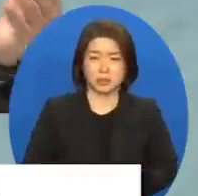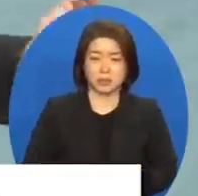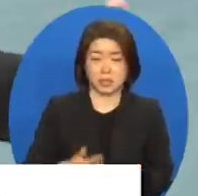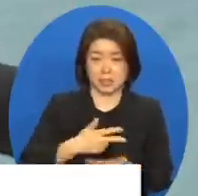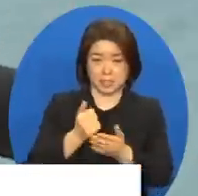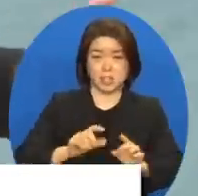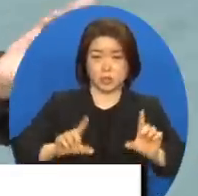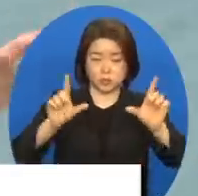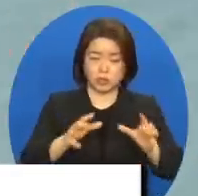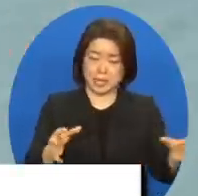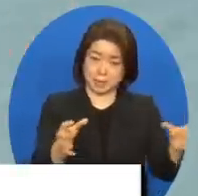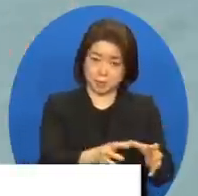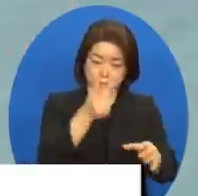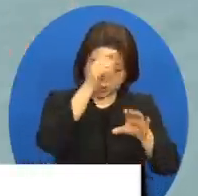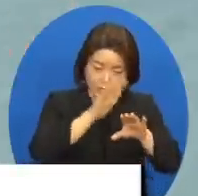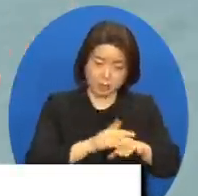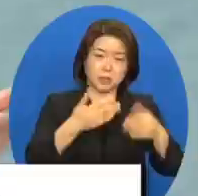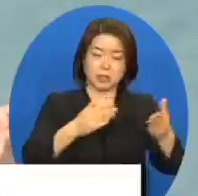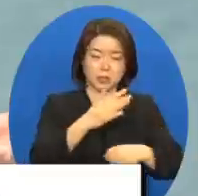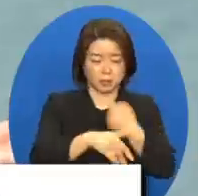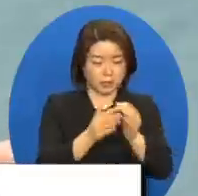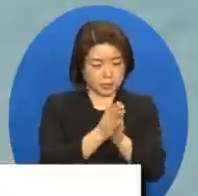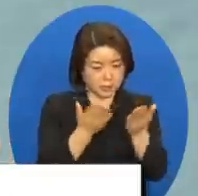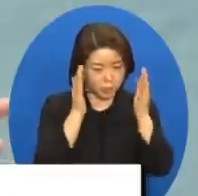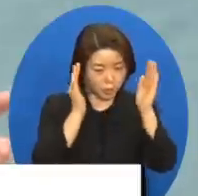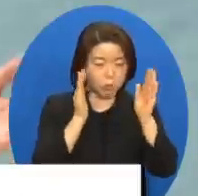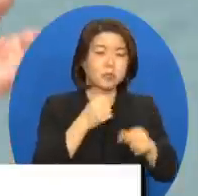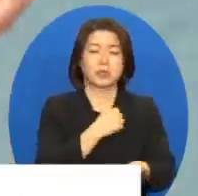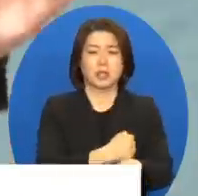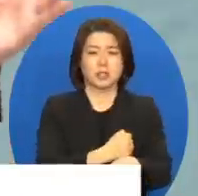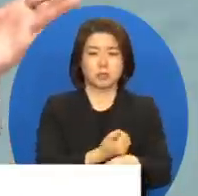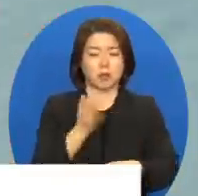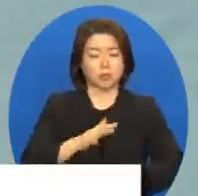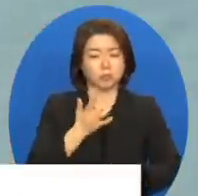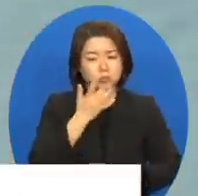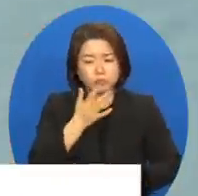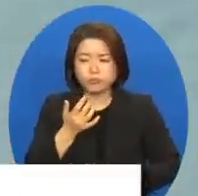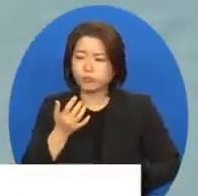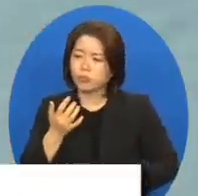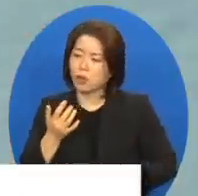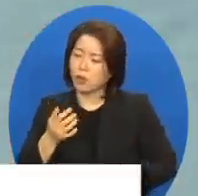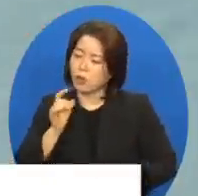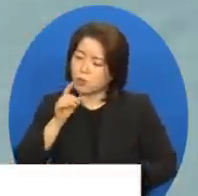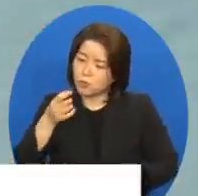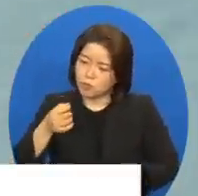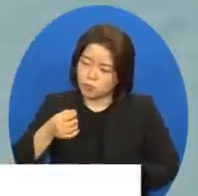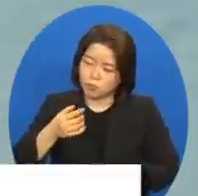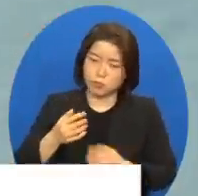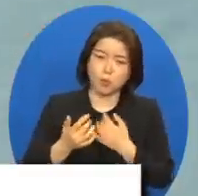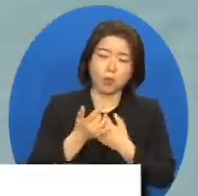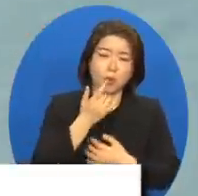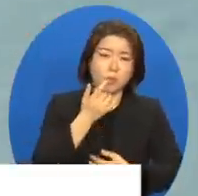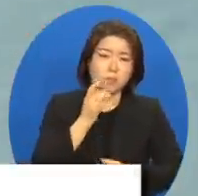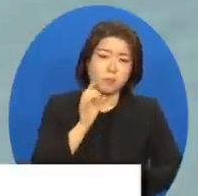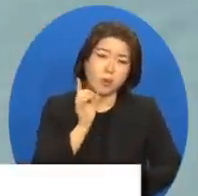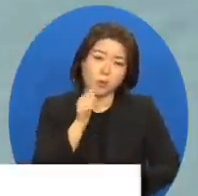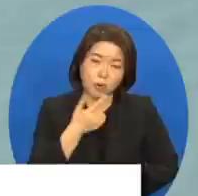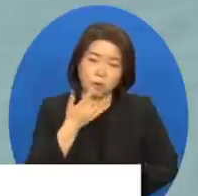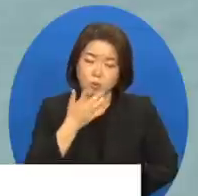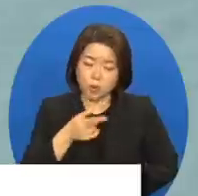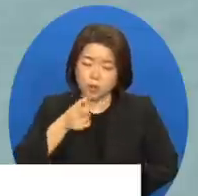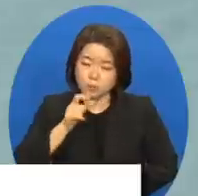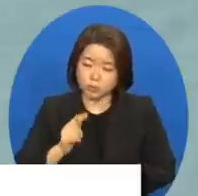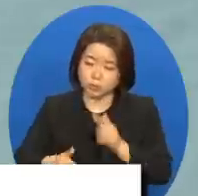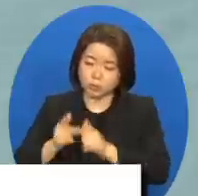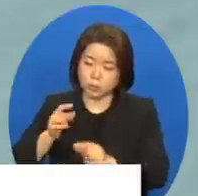주일에는 모여서 예배도 하고 성경 공부도 하지만 주중에는 이 건물을 또 어떻게 쓰는가, 아이들을